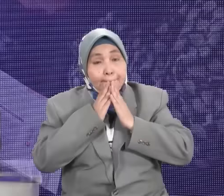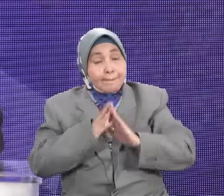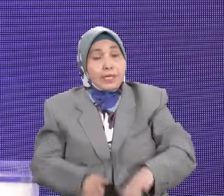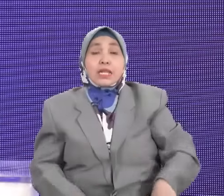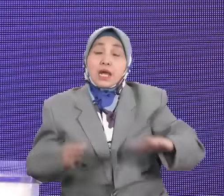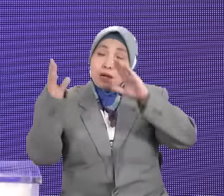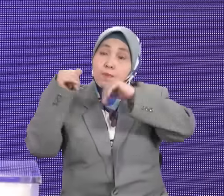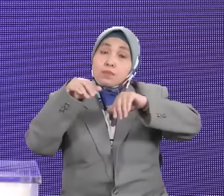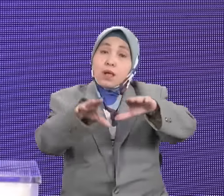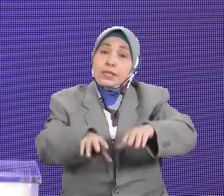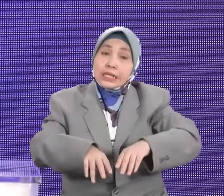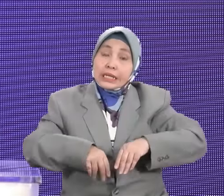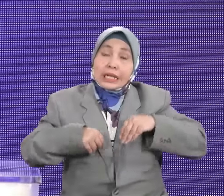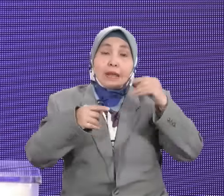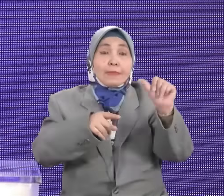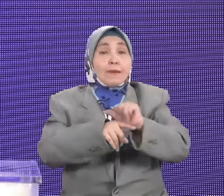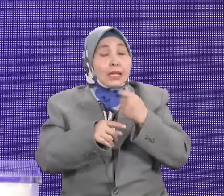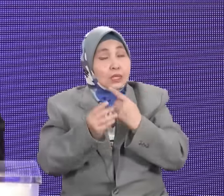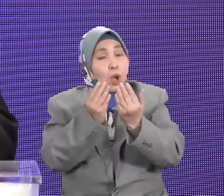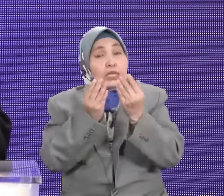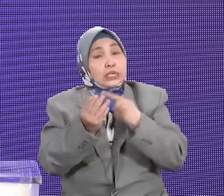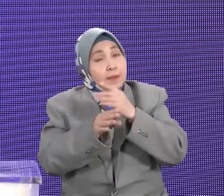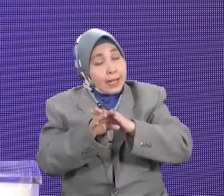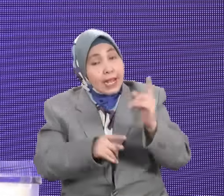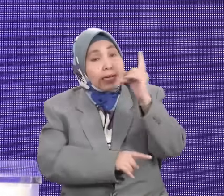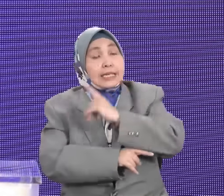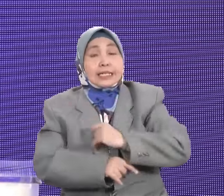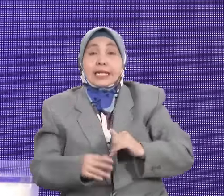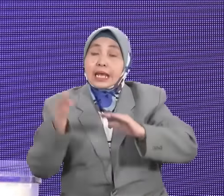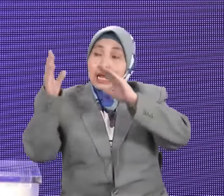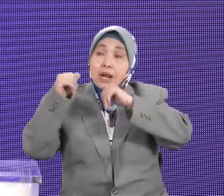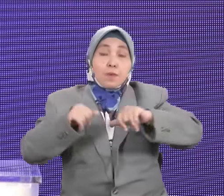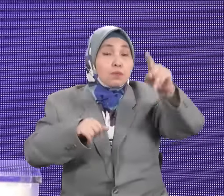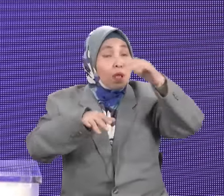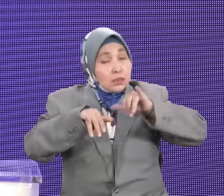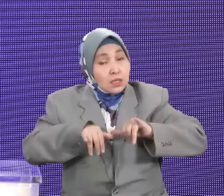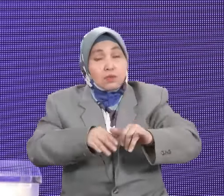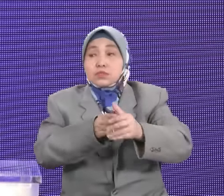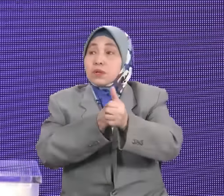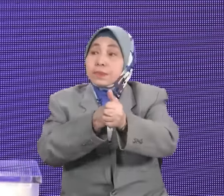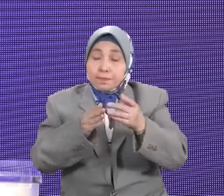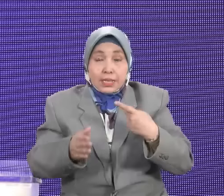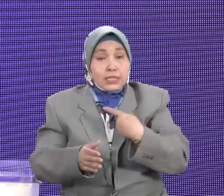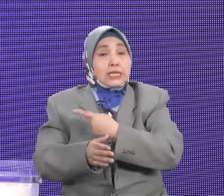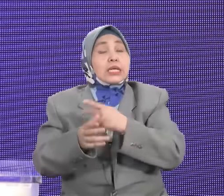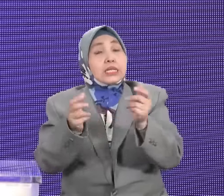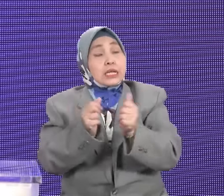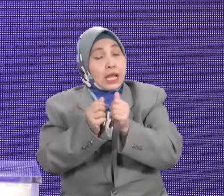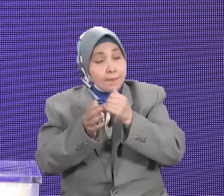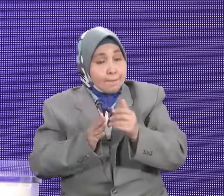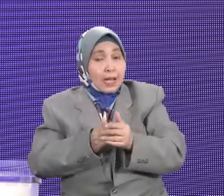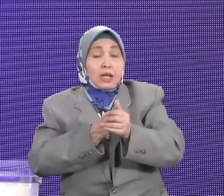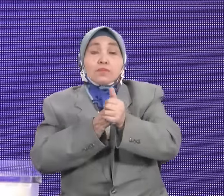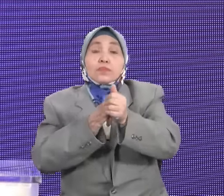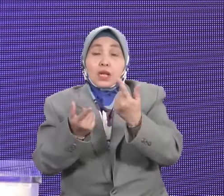menerima amal kita dan doa kita pada hari ini dan moga-moga Allah terus terus memimpin kita ya dengan panduan daripada